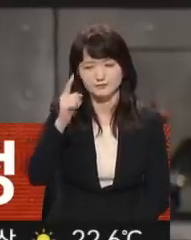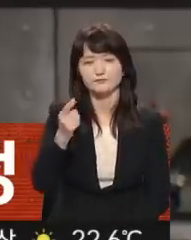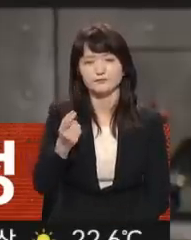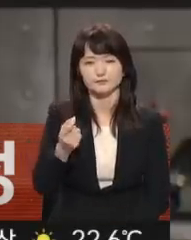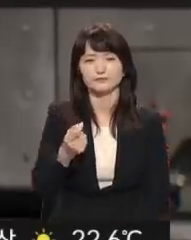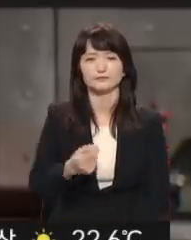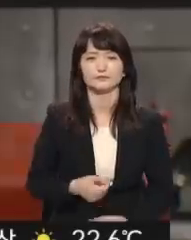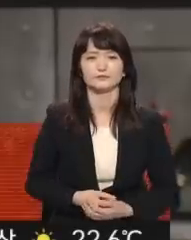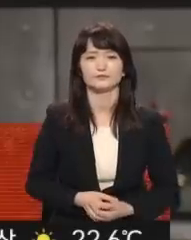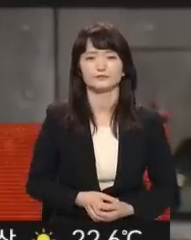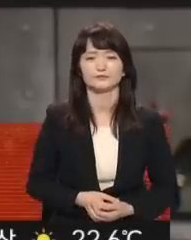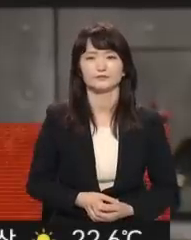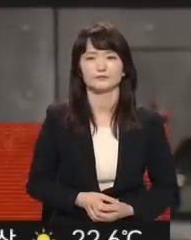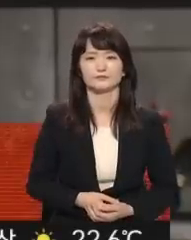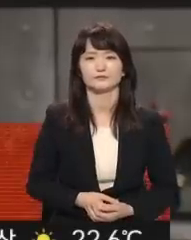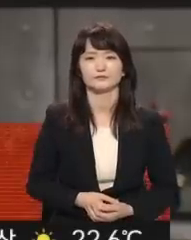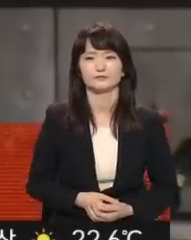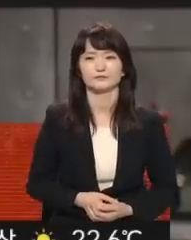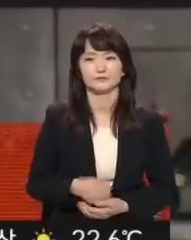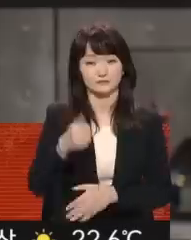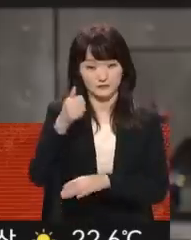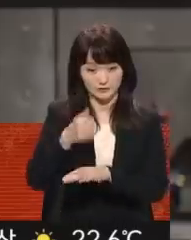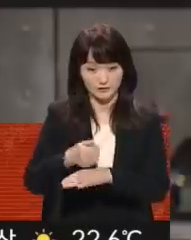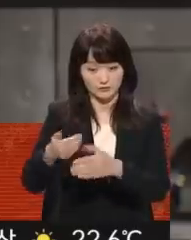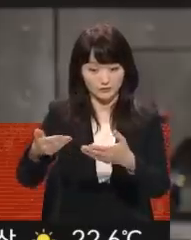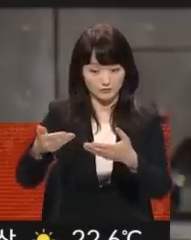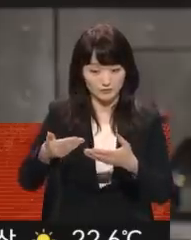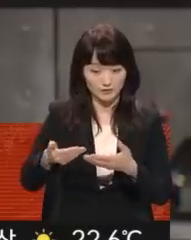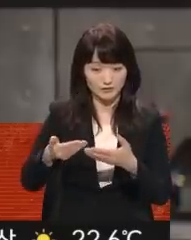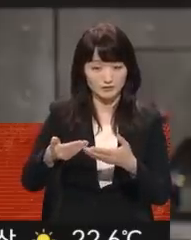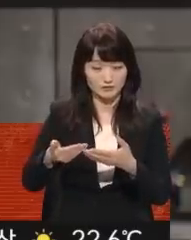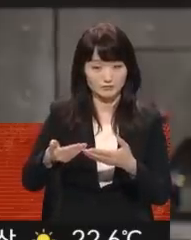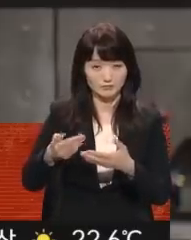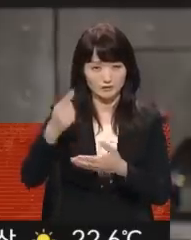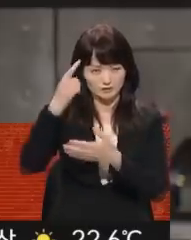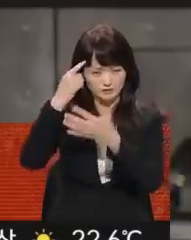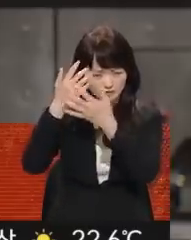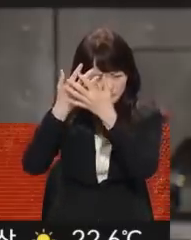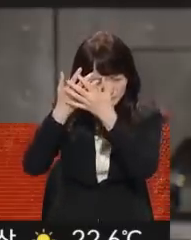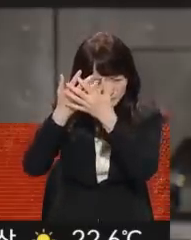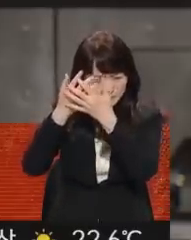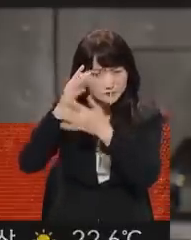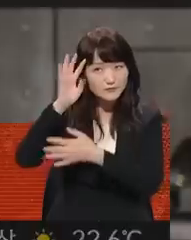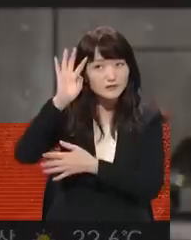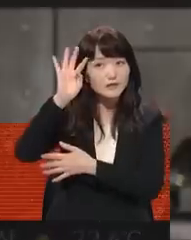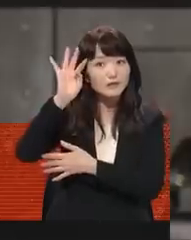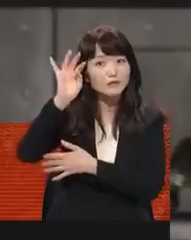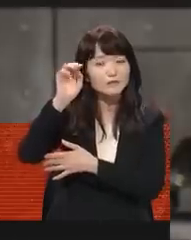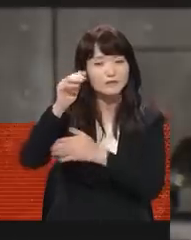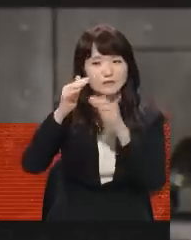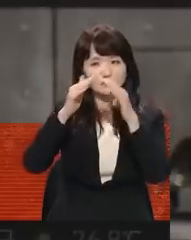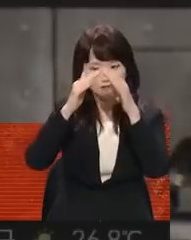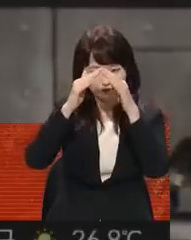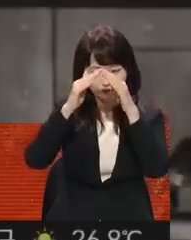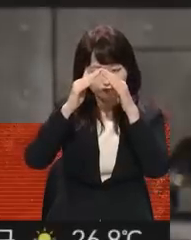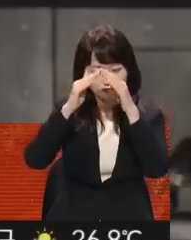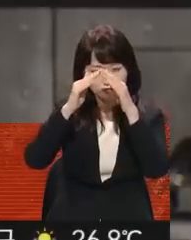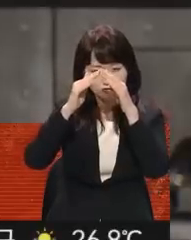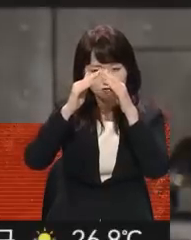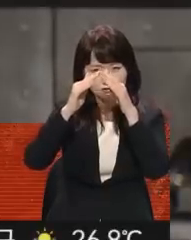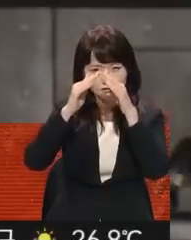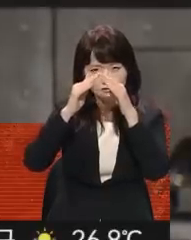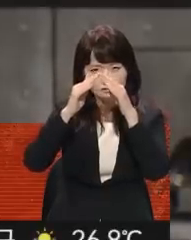같아요 그러다 보니까 나중에 바뀌는 봤는데이 트라우마 이런 것 때문에 당분간 좀 집에 아니면 피신해